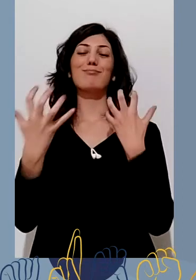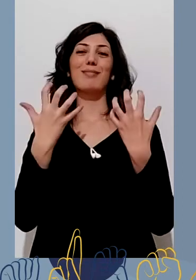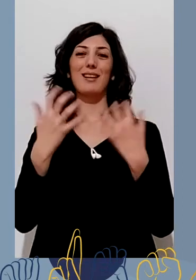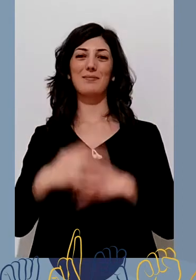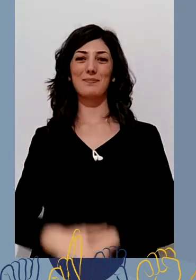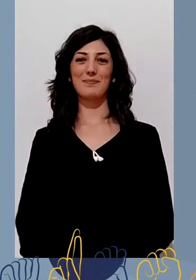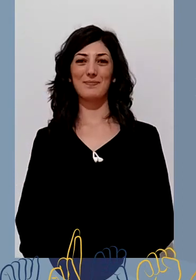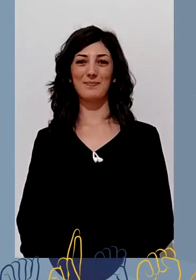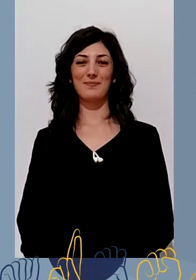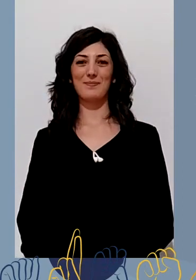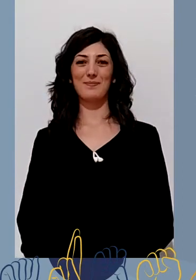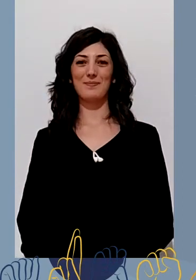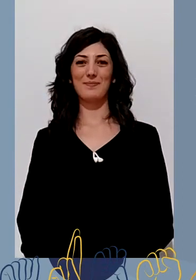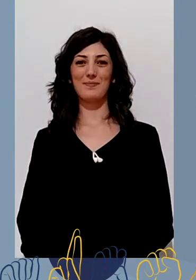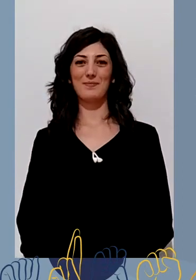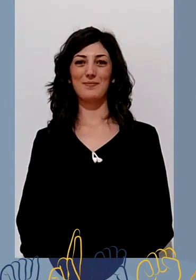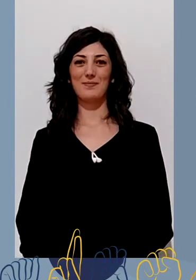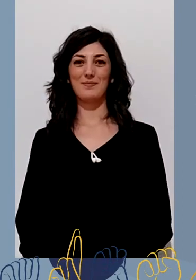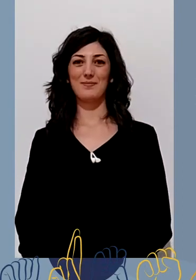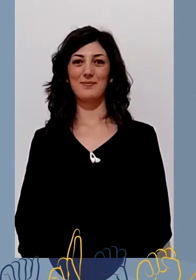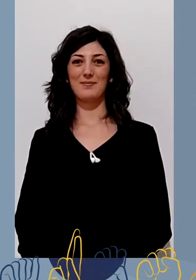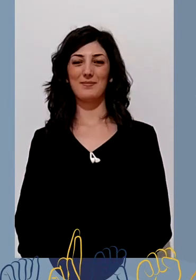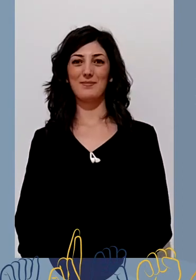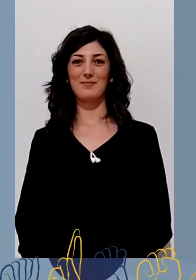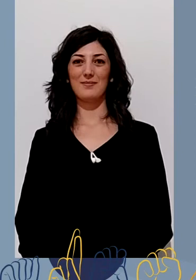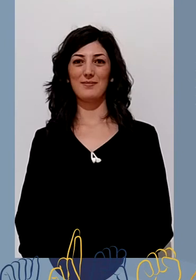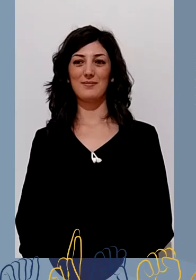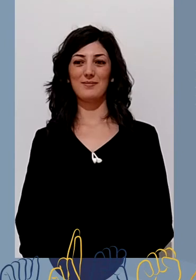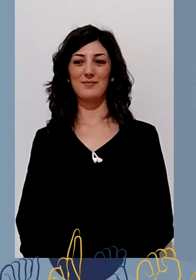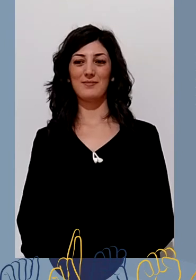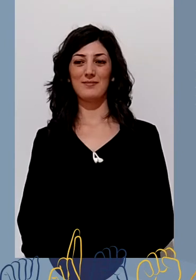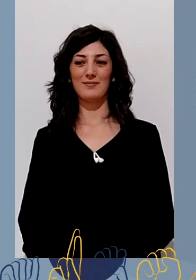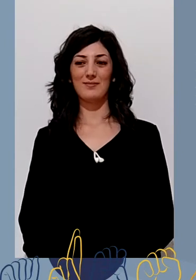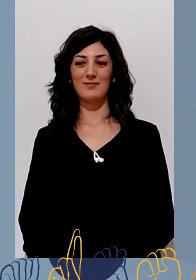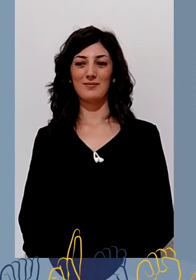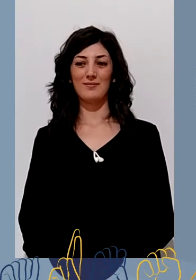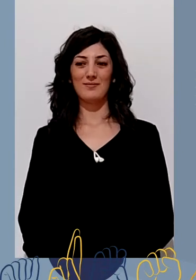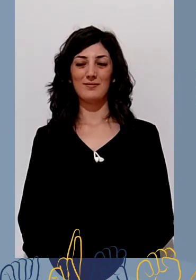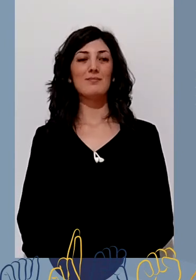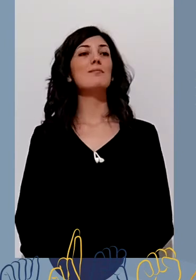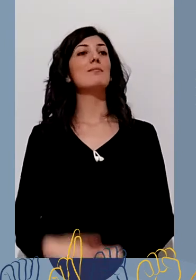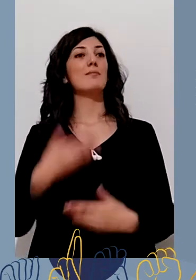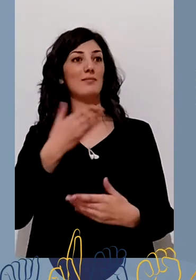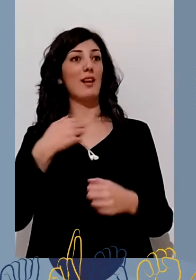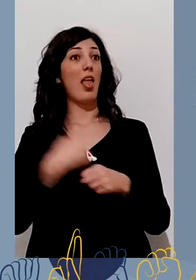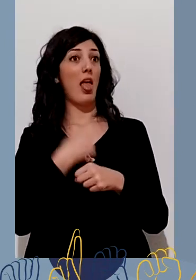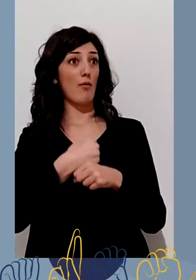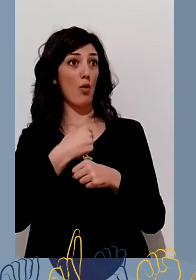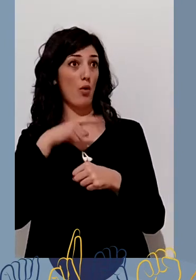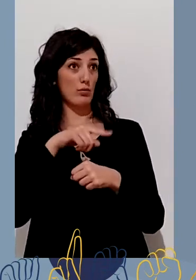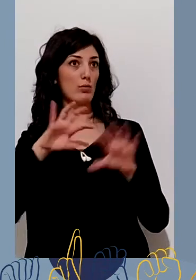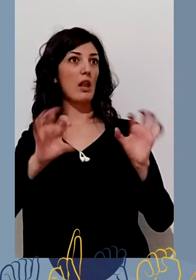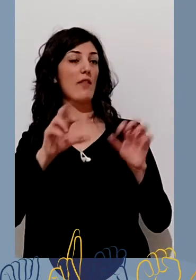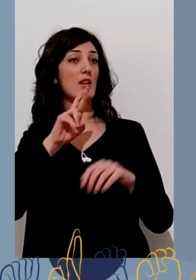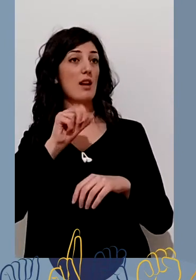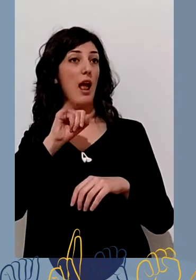Sì. E, visto che lei lavorante per la RAI, appunto, della Basilicata,